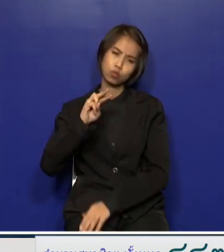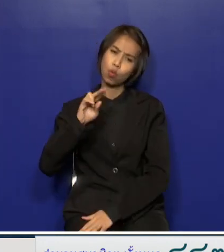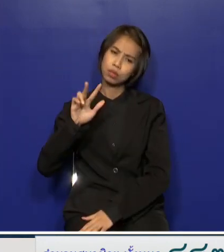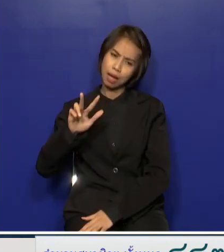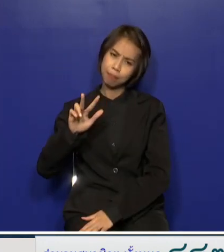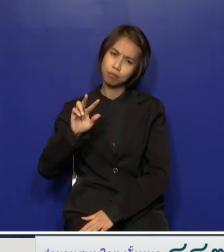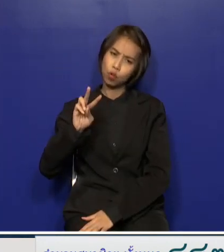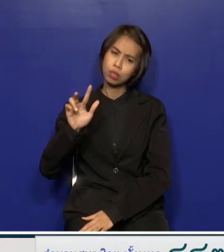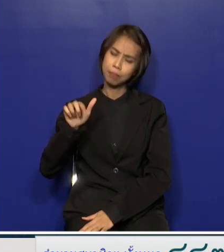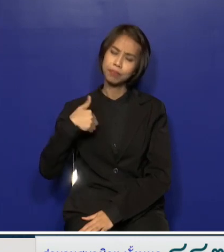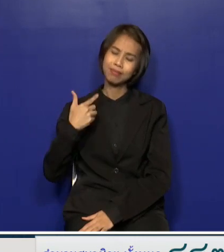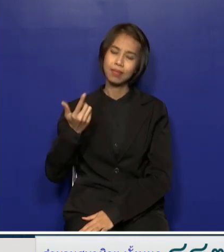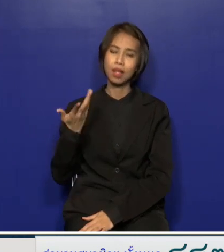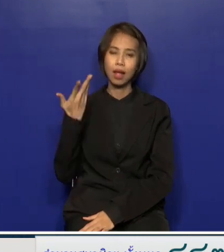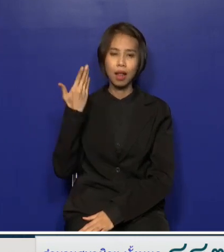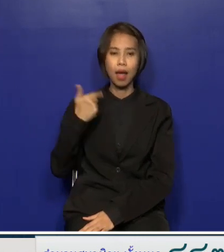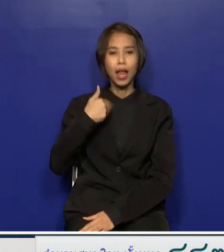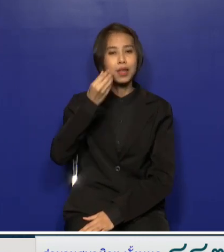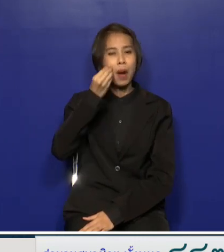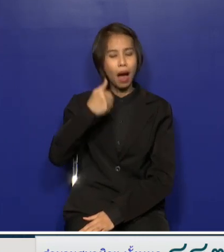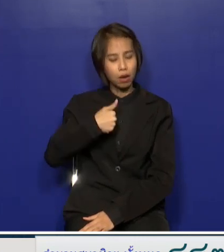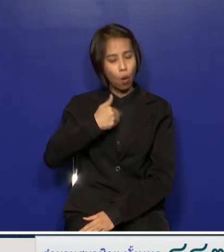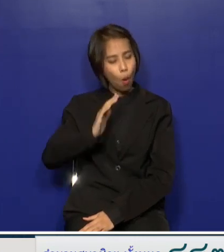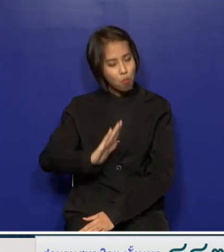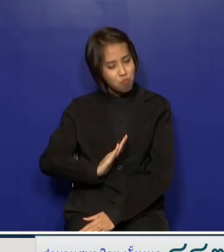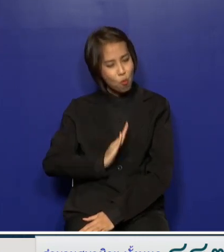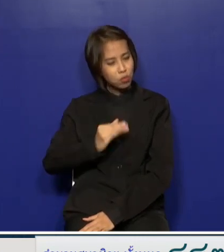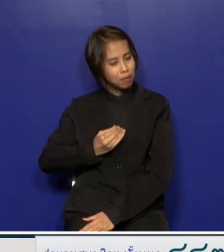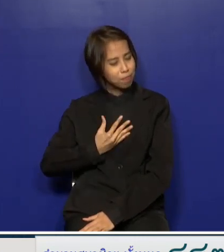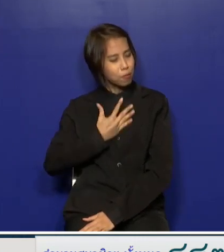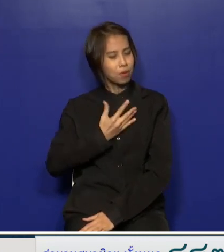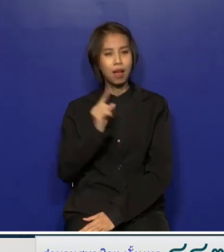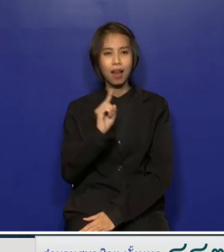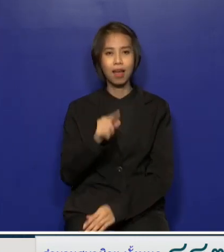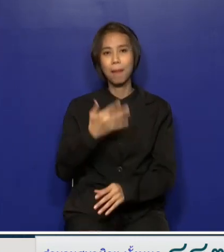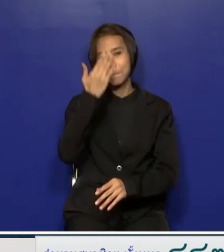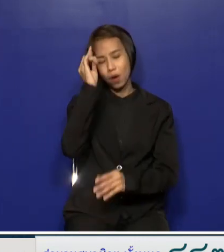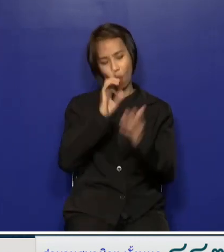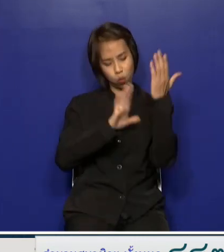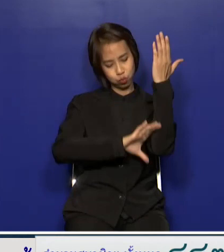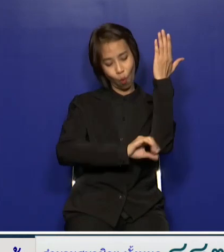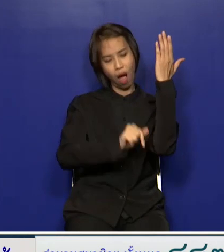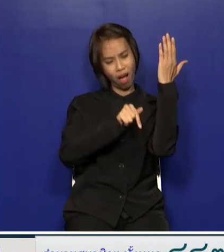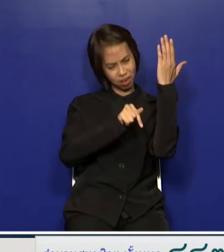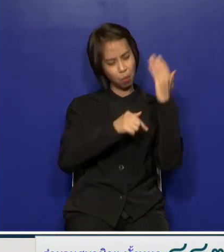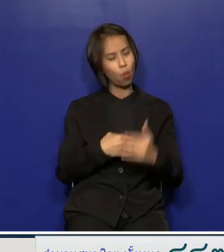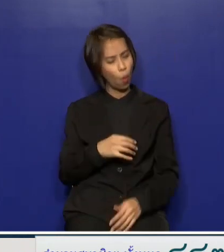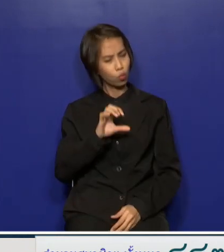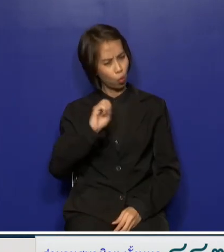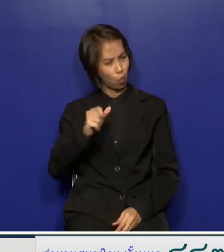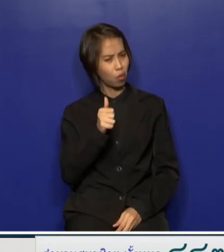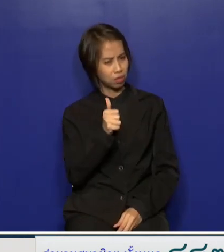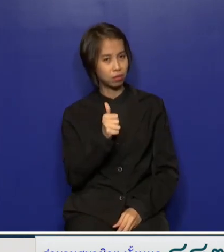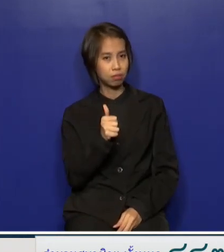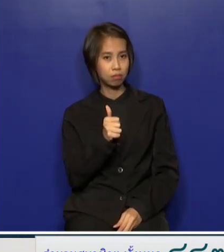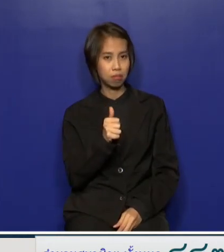ูมใจมากนะครับจัหวดสงขาผมหภาคใ้เนี่ผมจะภูมิใจนักกเมืองของจัหวดสงขาผมมากเลยว่าไม